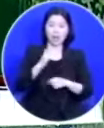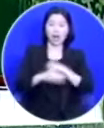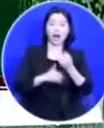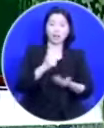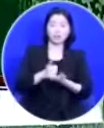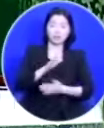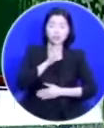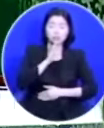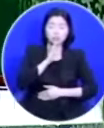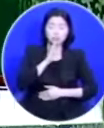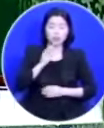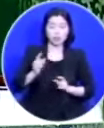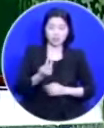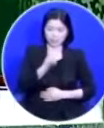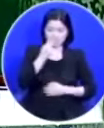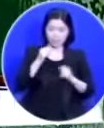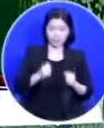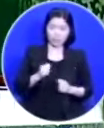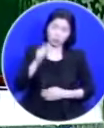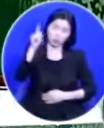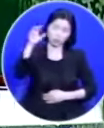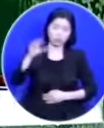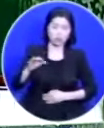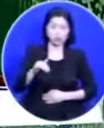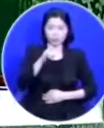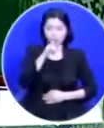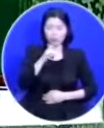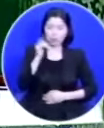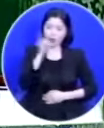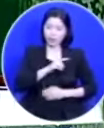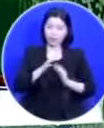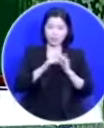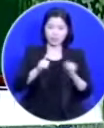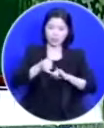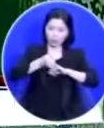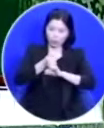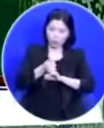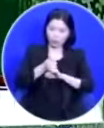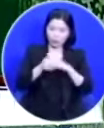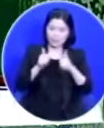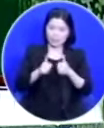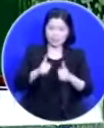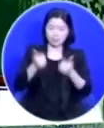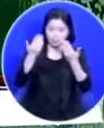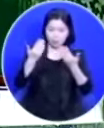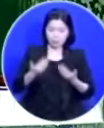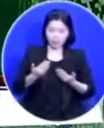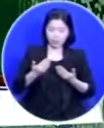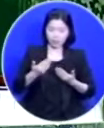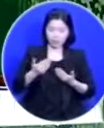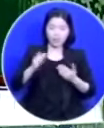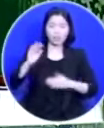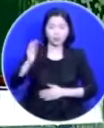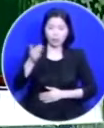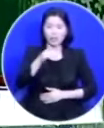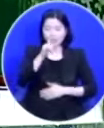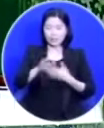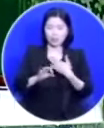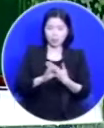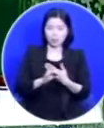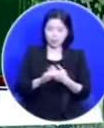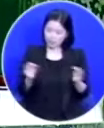살아계시고 천국이 있고 악한 자는 반드시 심판을 받게 되어 있다 뭐 한다면 잠시동안